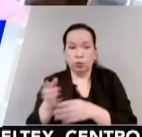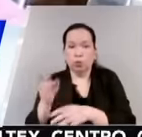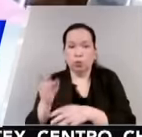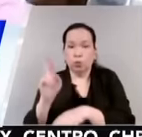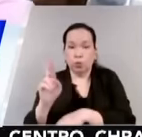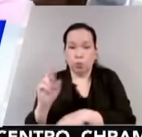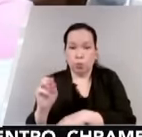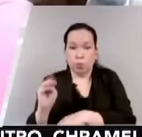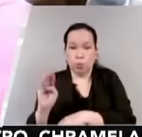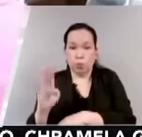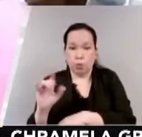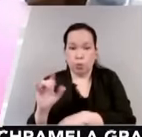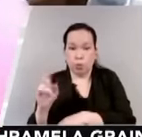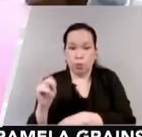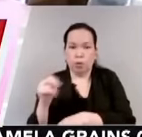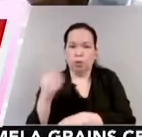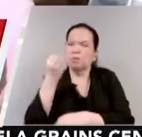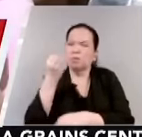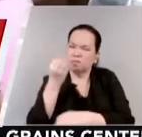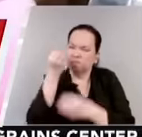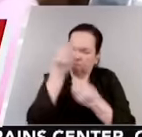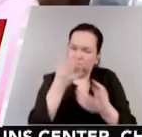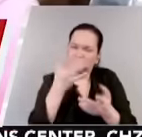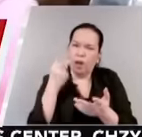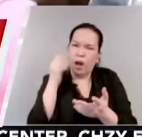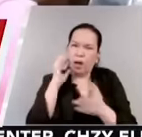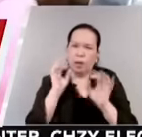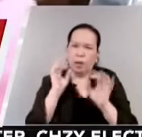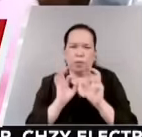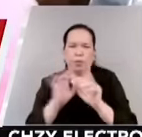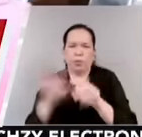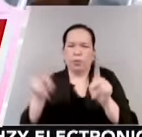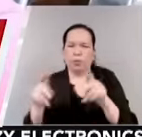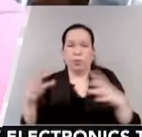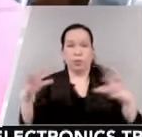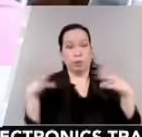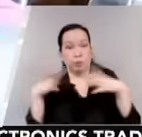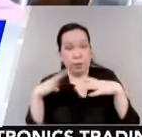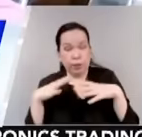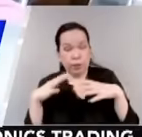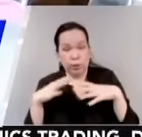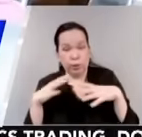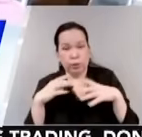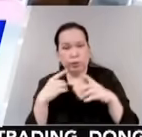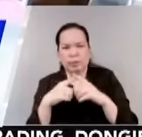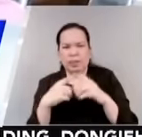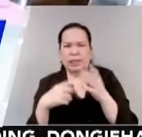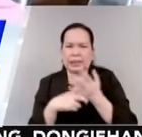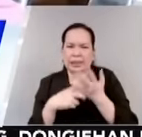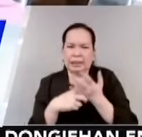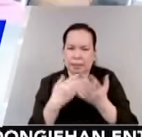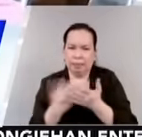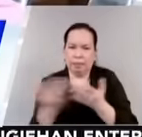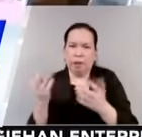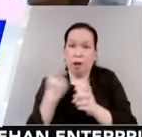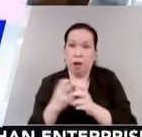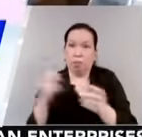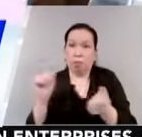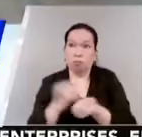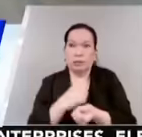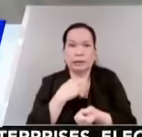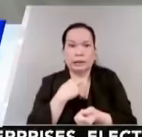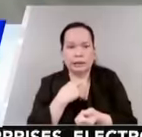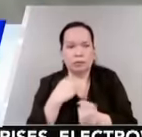dagsan ng pasahero, syempre, holiday, and then at the same time, yung ticket talaga. Pag naubos yon, wala